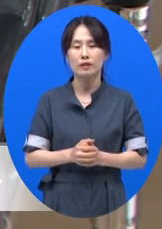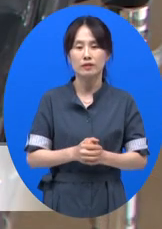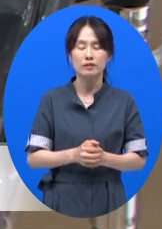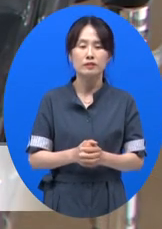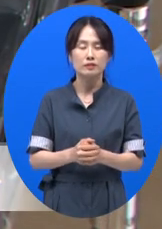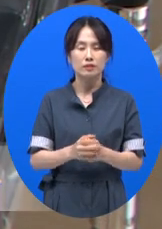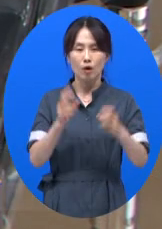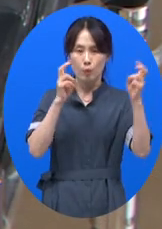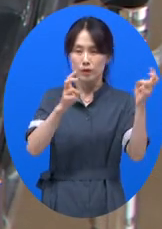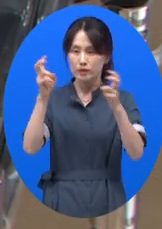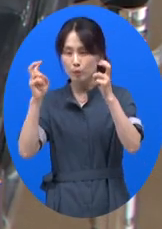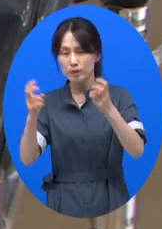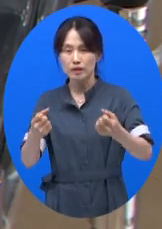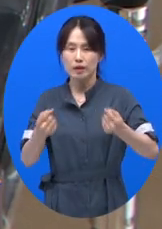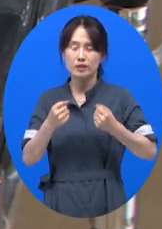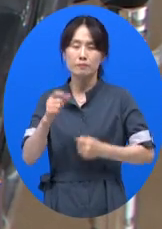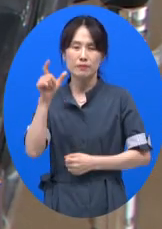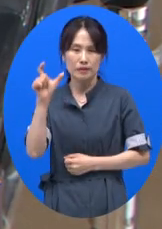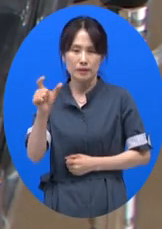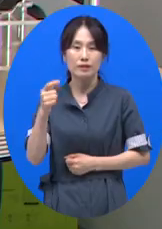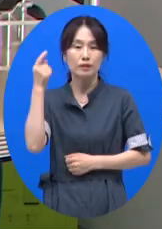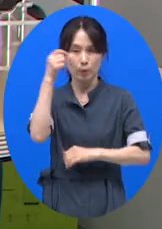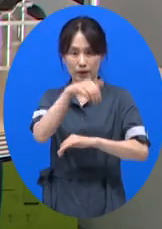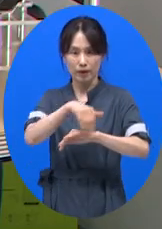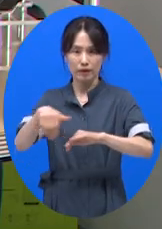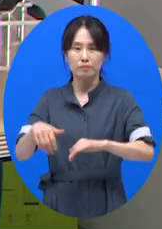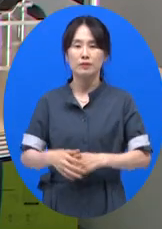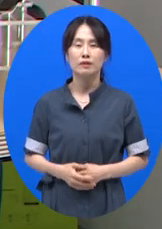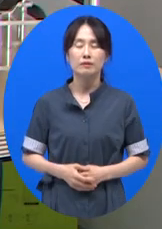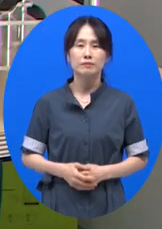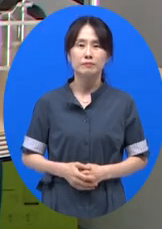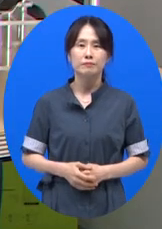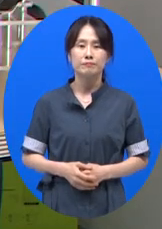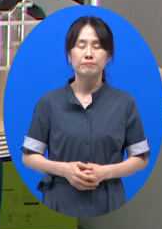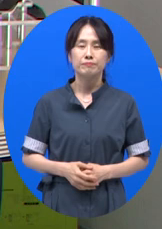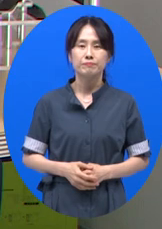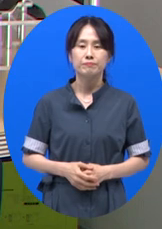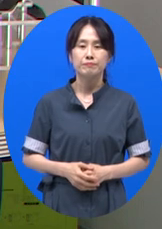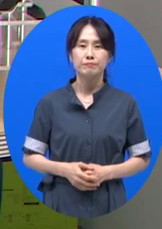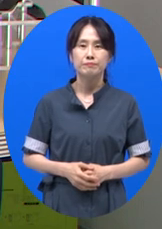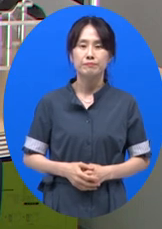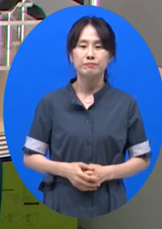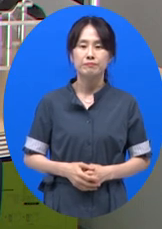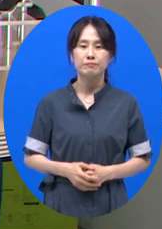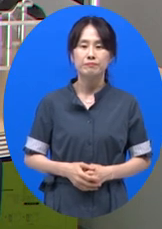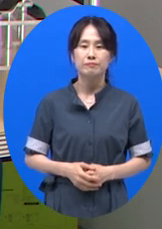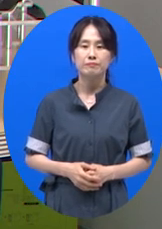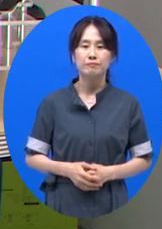기업 간의 협력도 강화해 나가겠다는 계획입니다 경기 gtv 이즈 빕니다